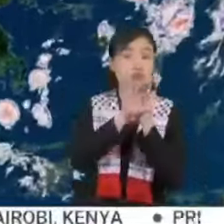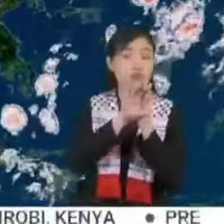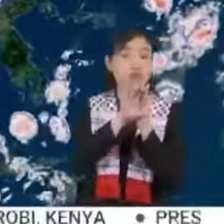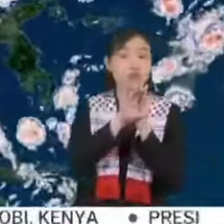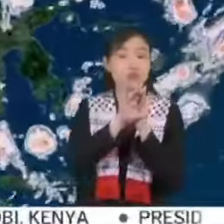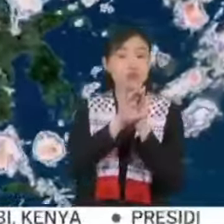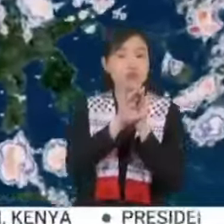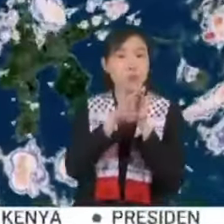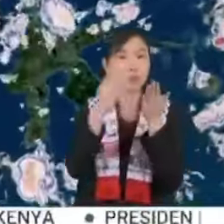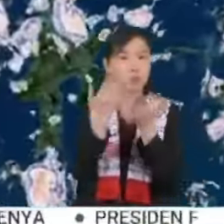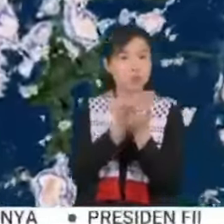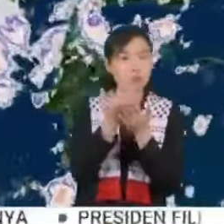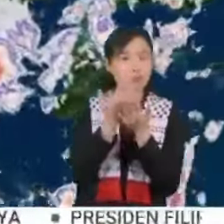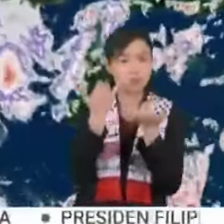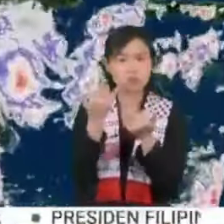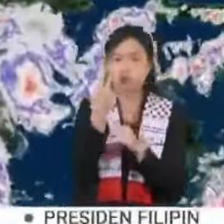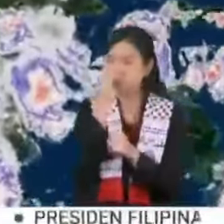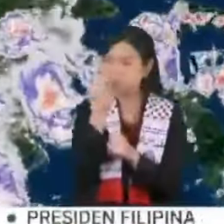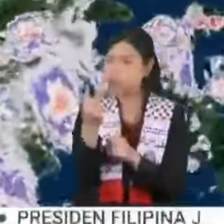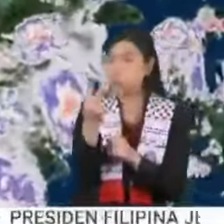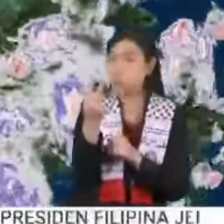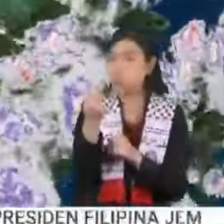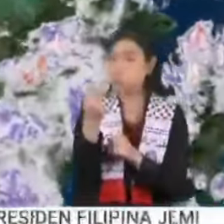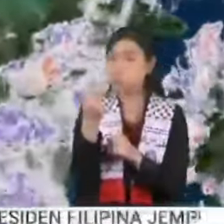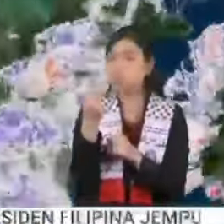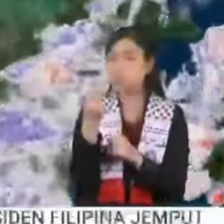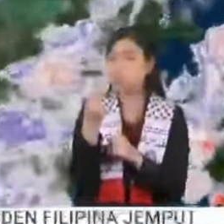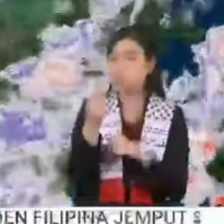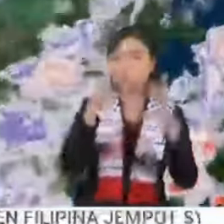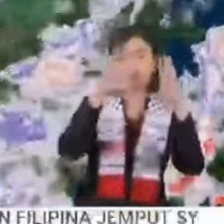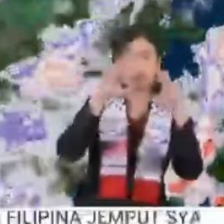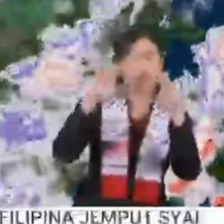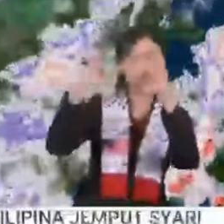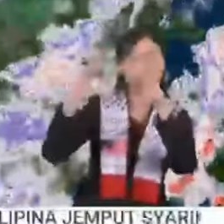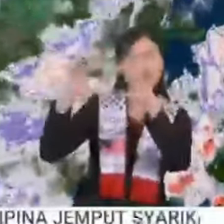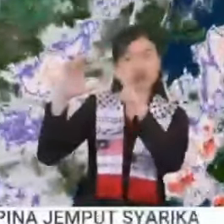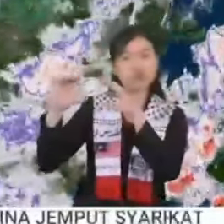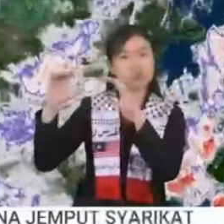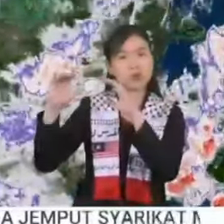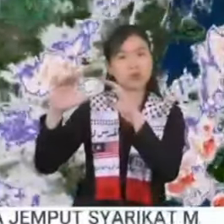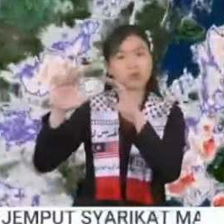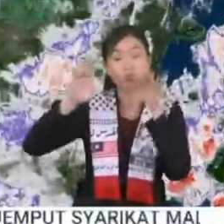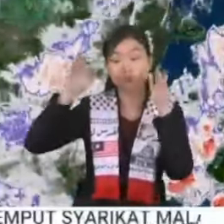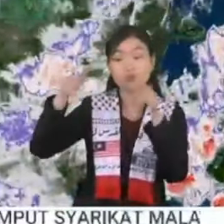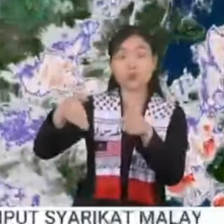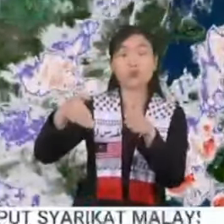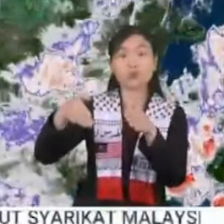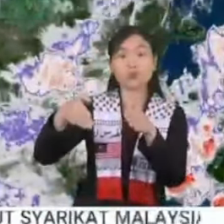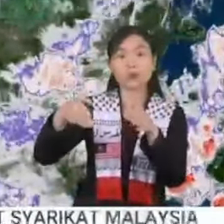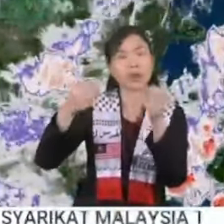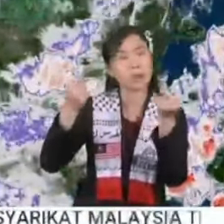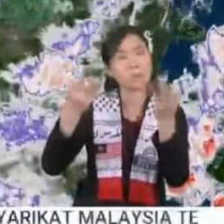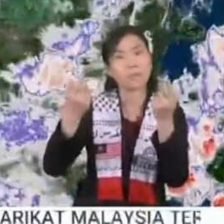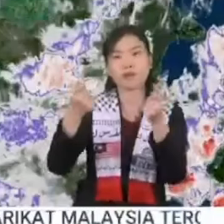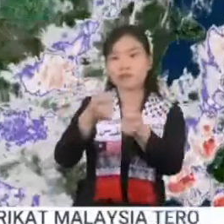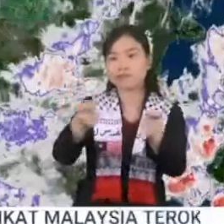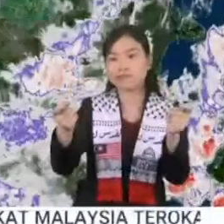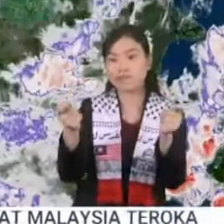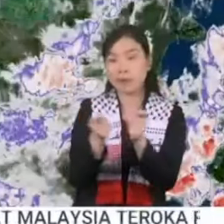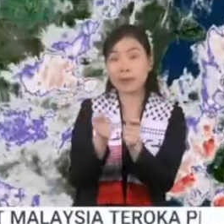terkini. Dapat diperhatikan ketika ini terdapat pembentukan kelompokan hujan lebih tertumpu di kebanyakan bahagian